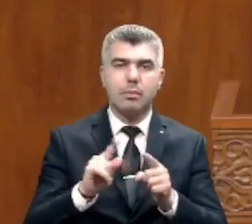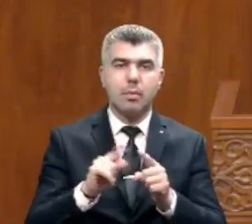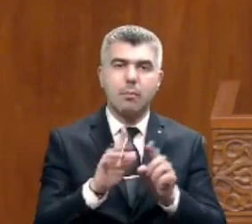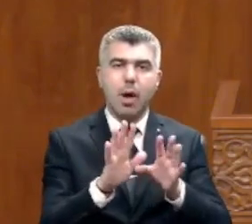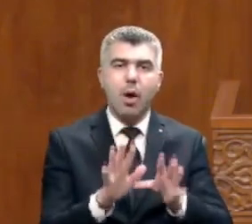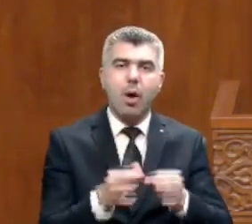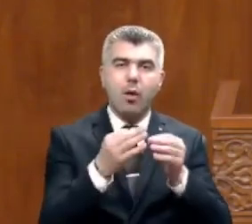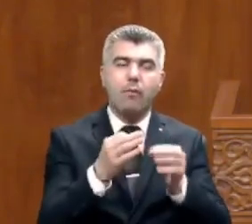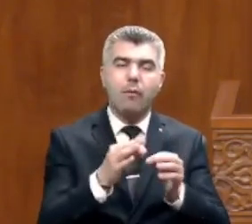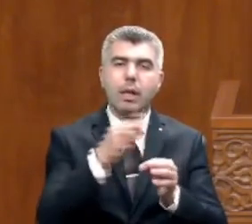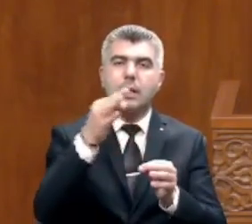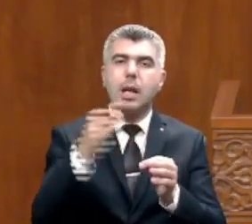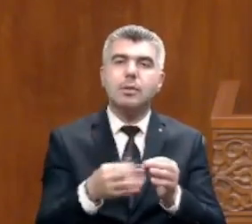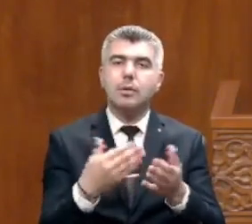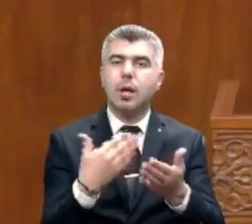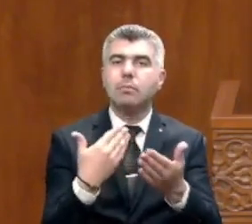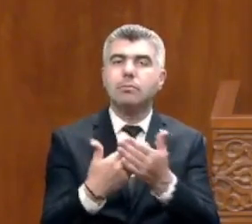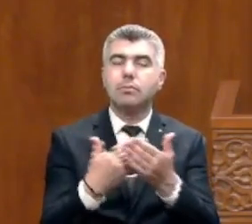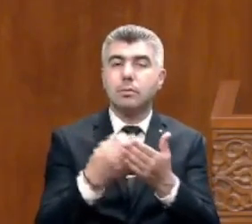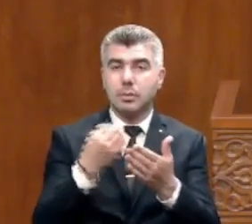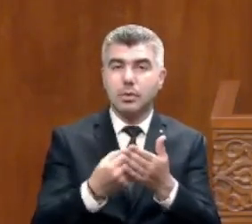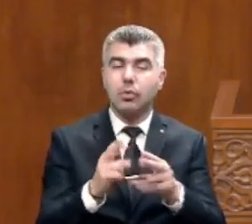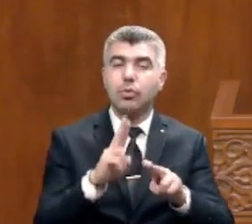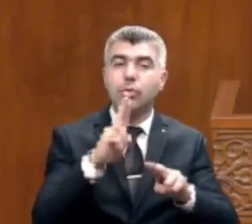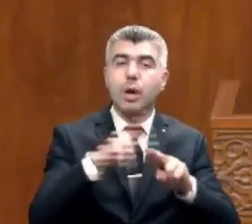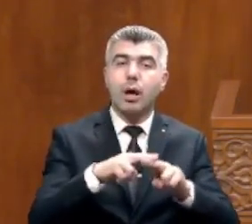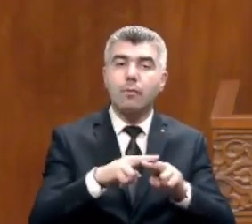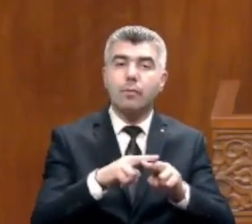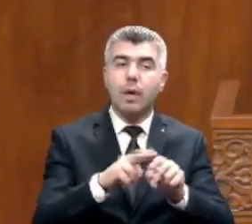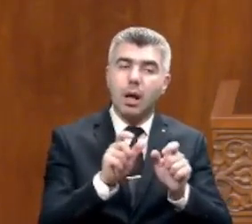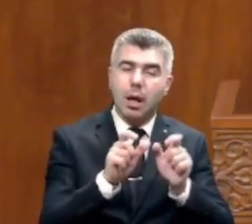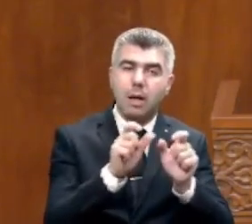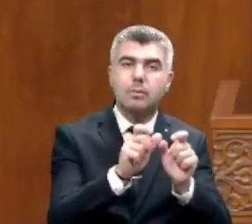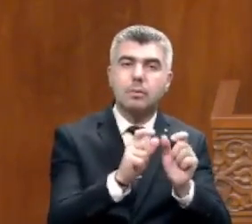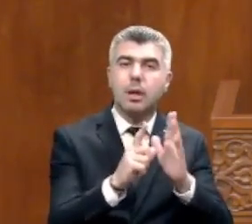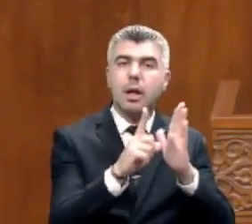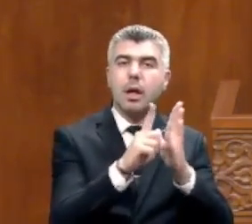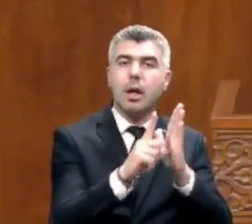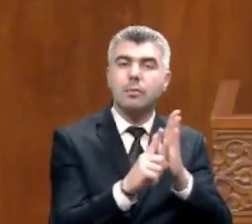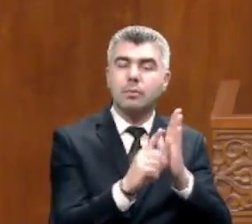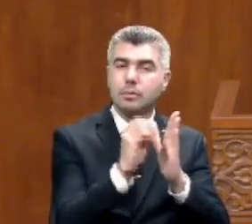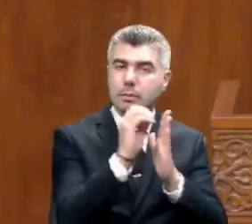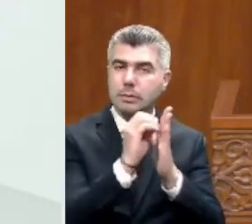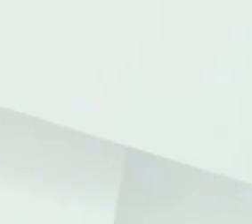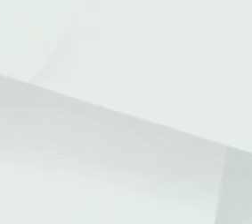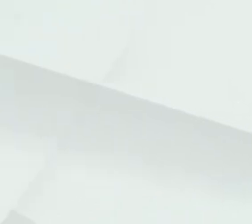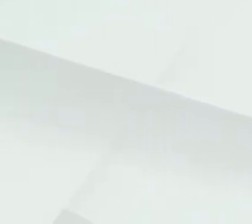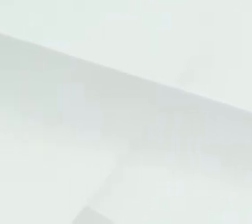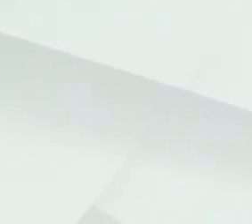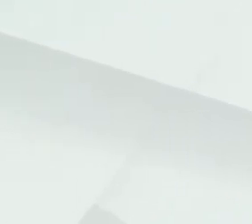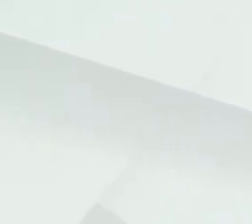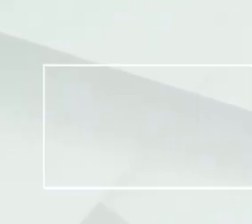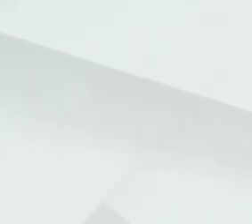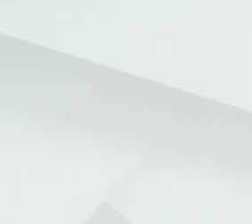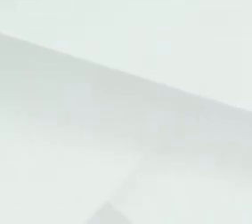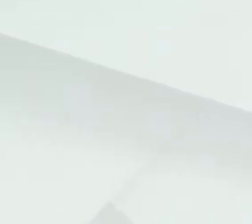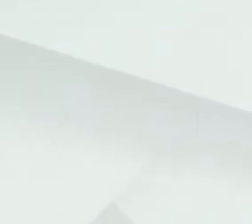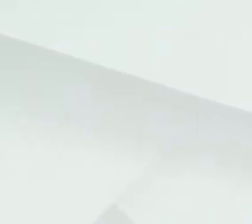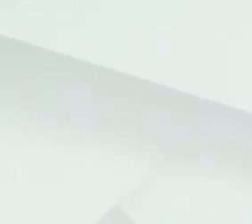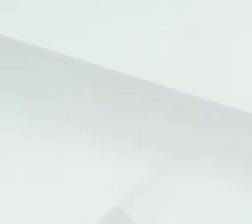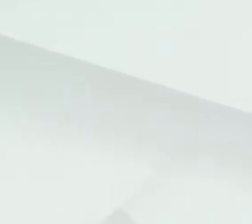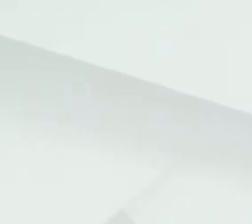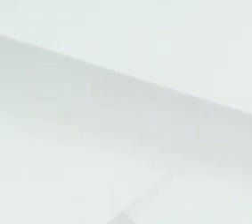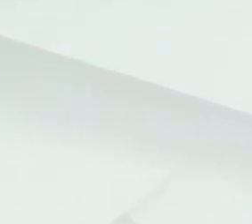نجاعه ودفع اباب العمل الى التقيد بالاحكام والمقتضيات القانونيه وما تنساوش